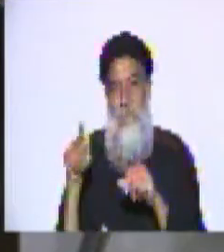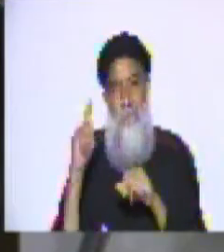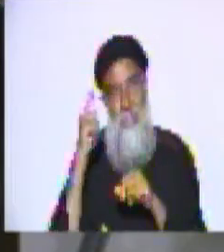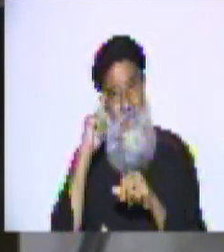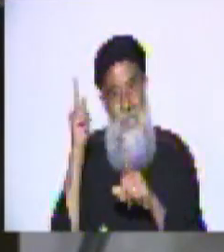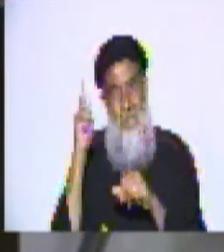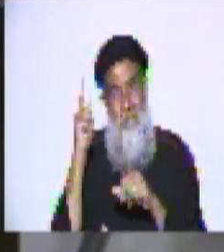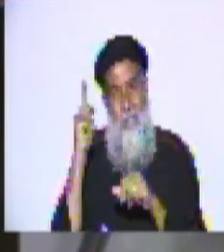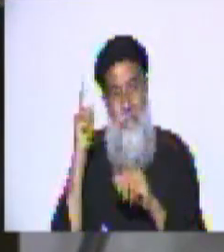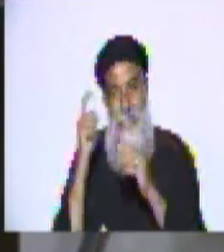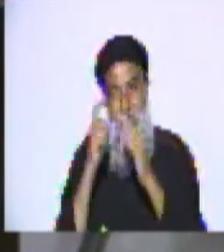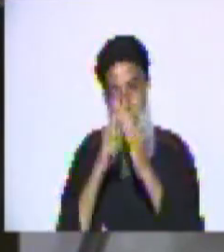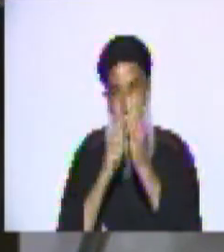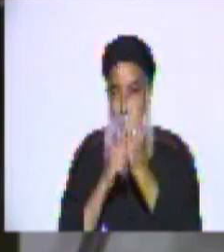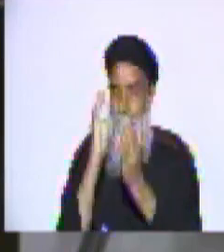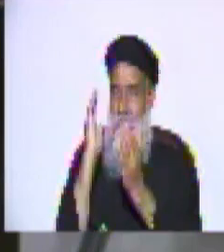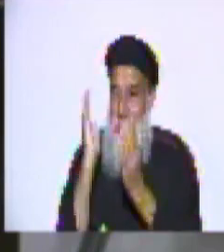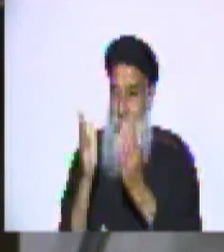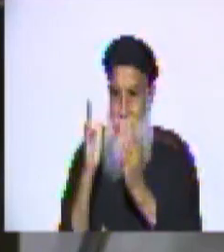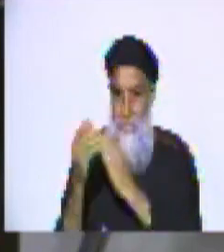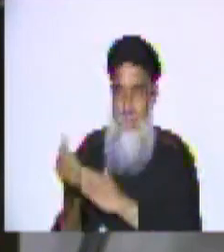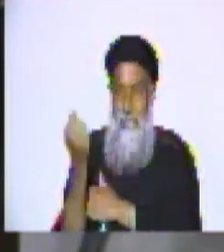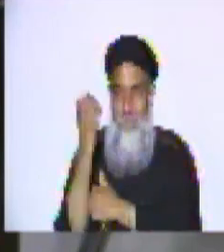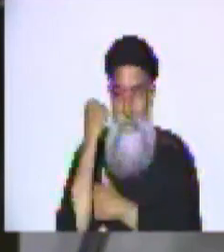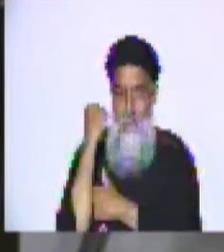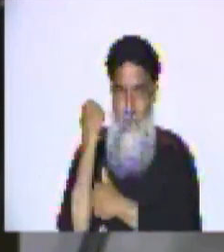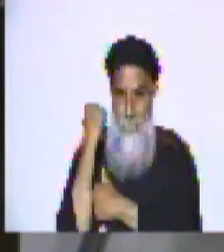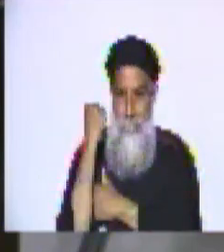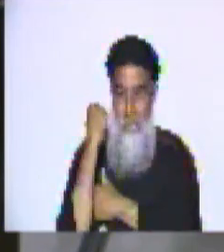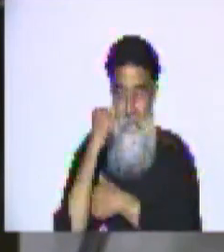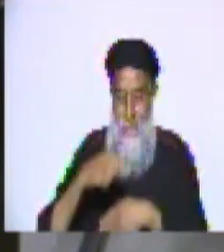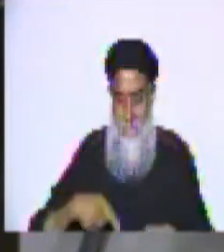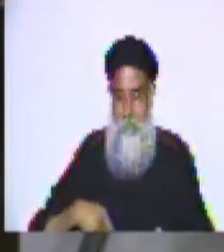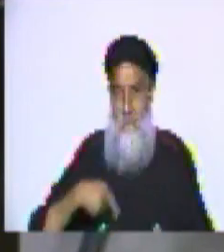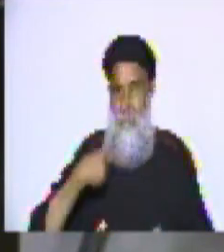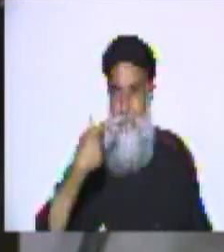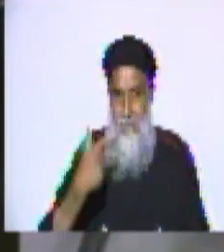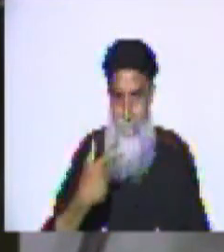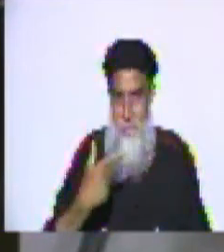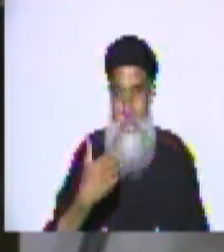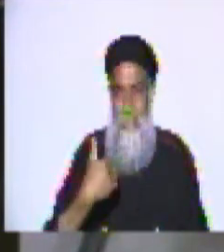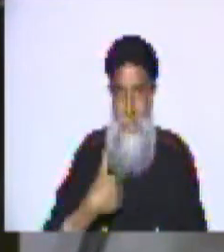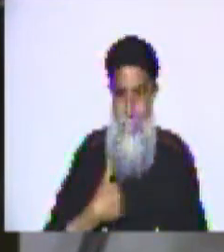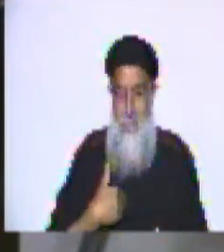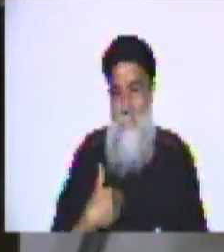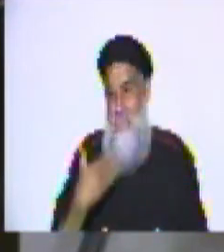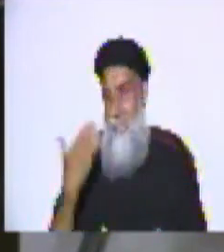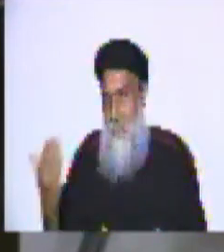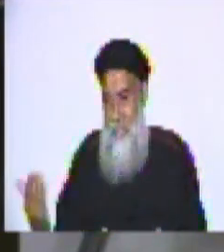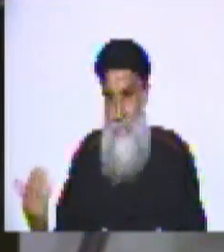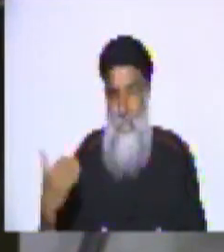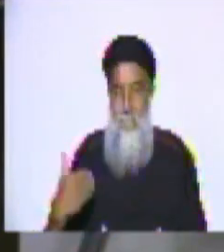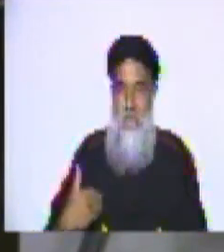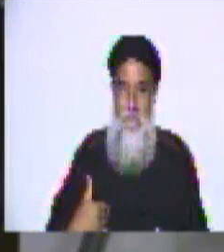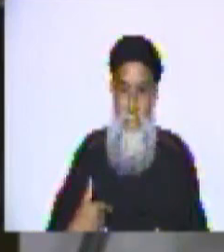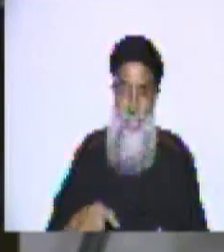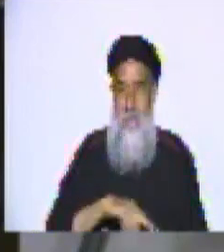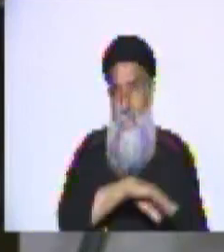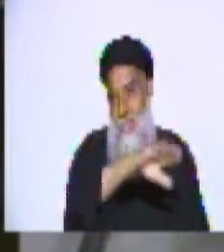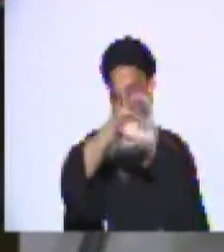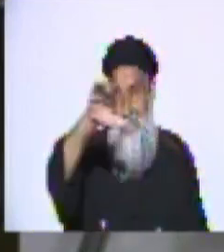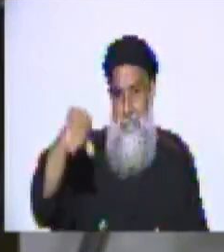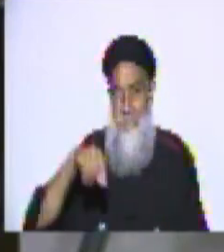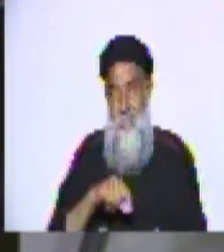عنده الأسانيد والقوة في الإقناع فيقنعوه. يعني مش كل إنسان